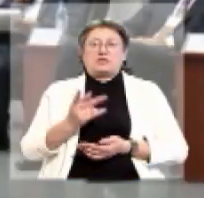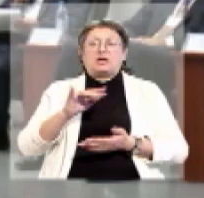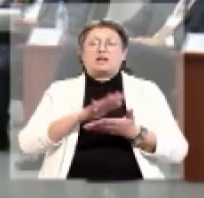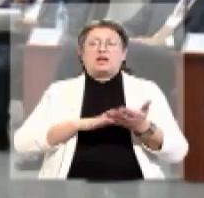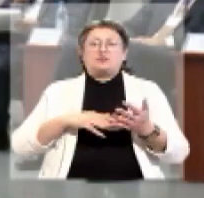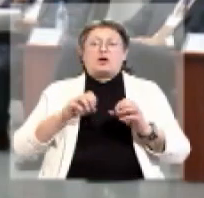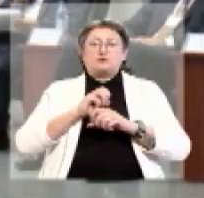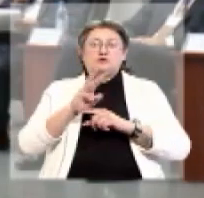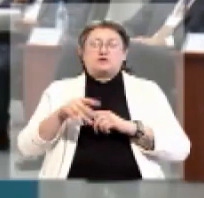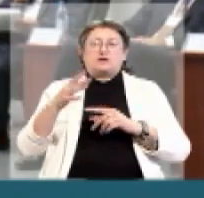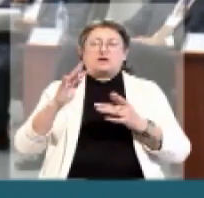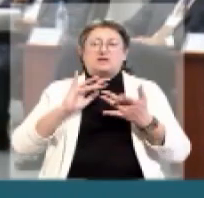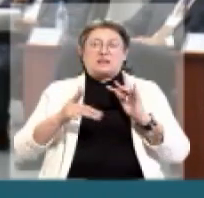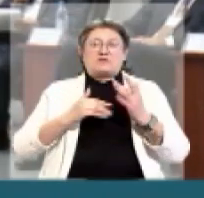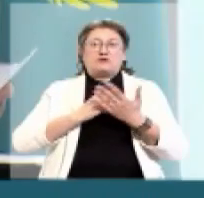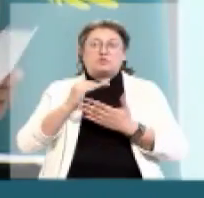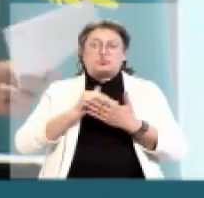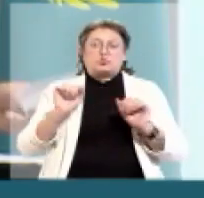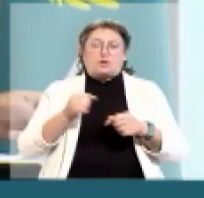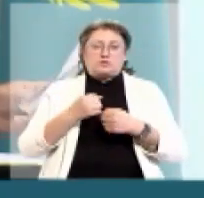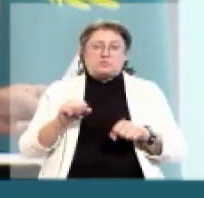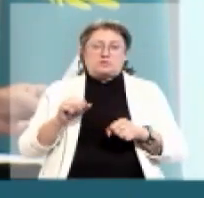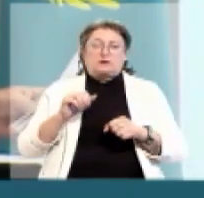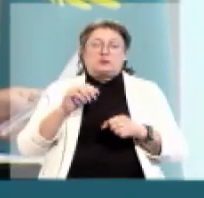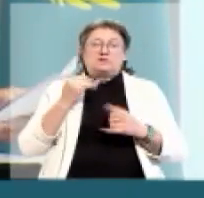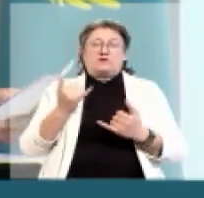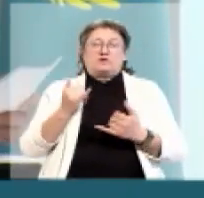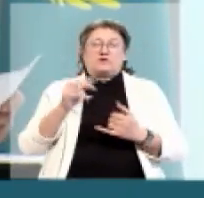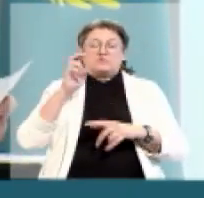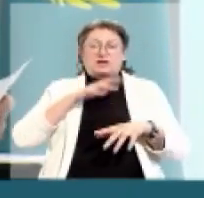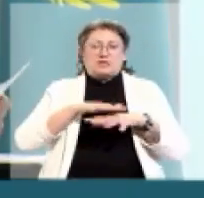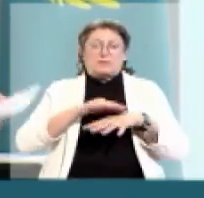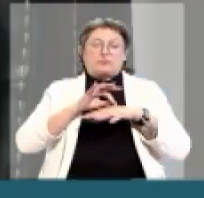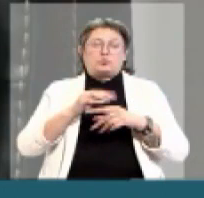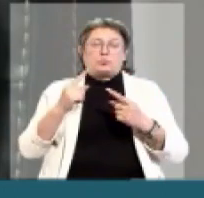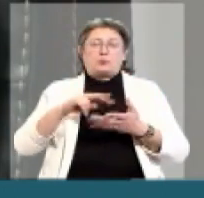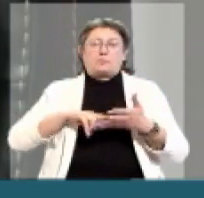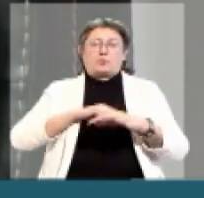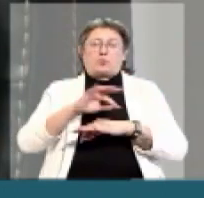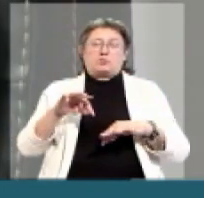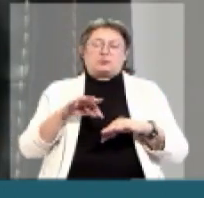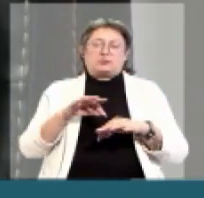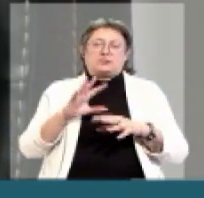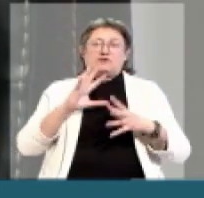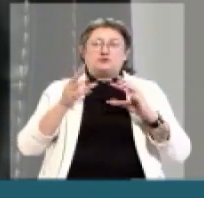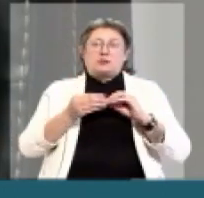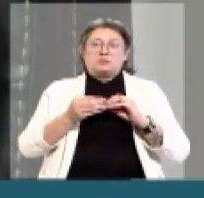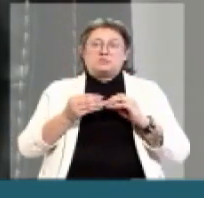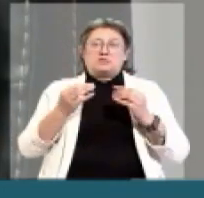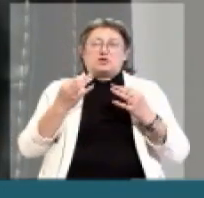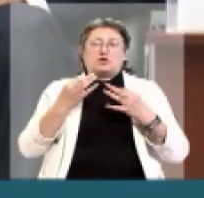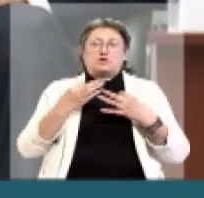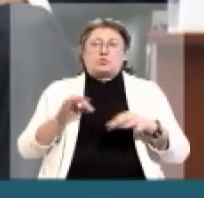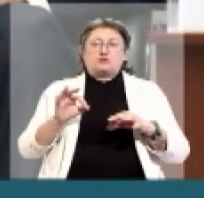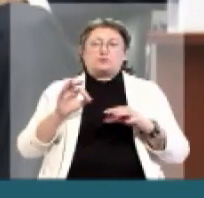Ауылдық елді мекендерді жоғары жылдамдықты интернетпен одан әрі қамтамасыз ету үшін бүгінде елімізде ірі жобалар іске асырылуда. Нәтижесінде